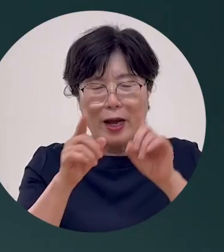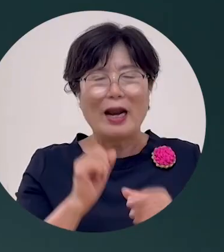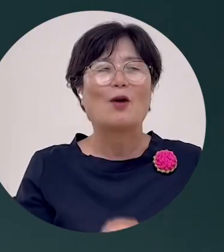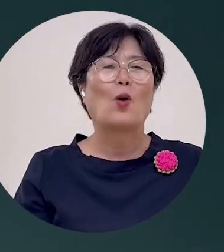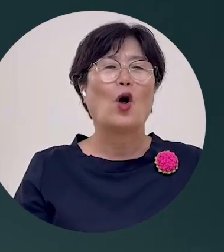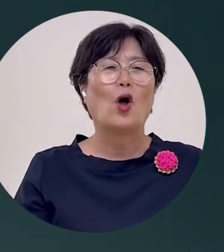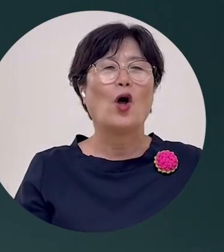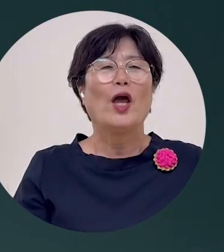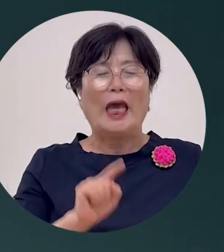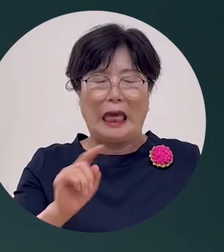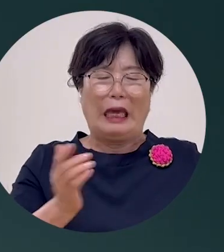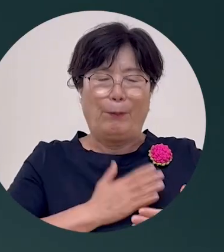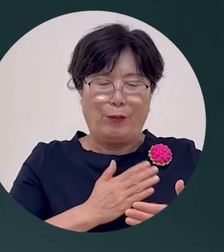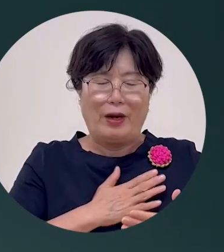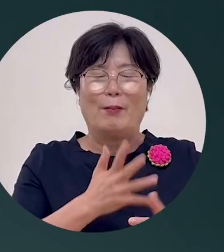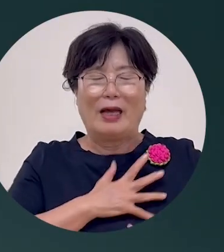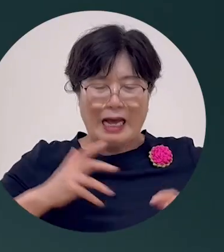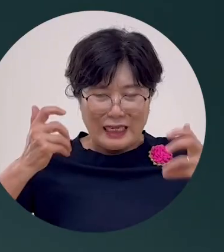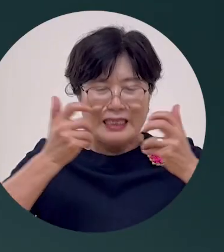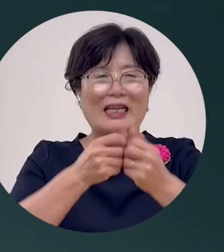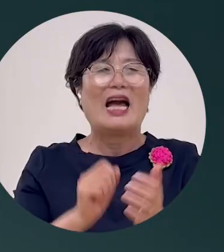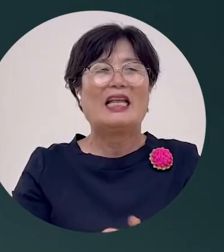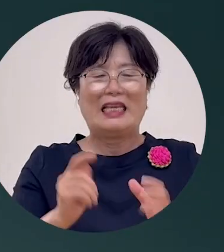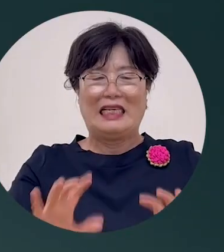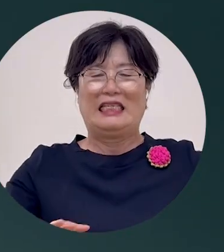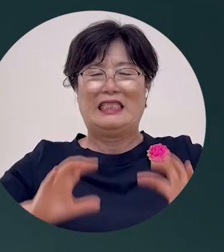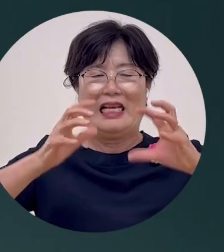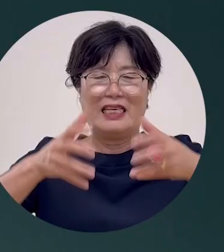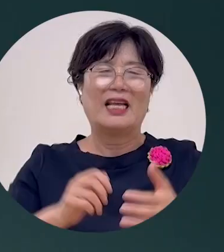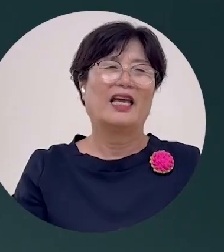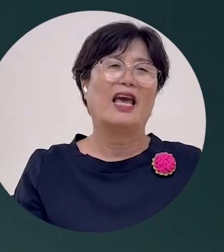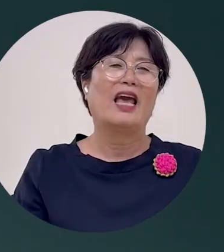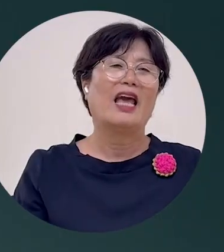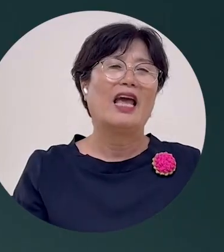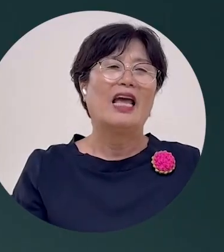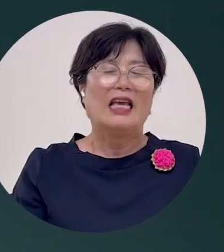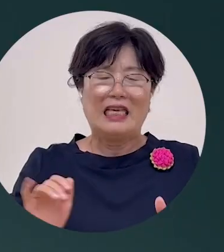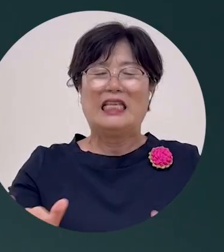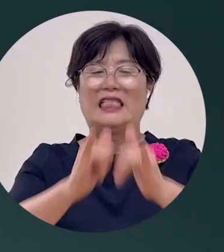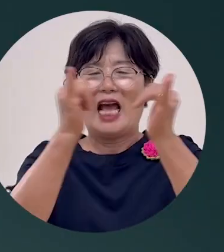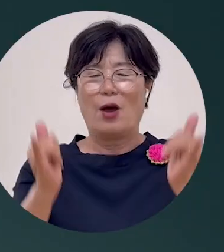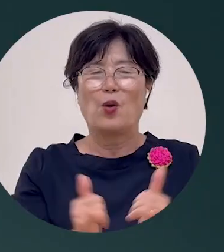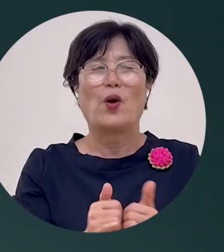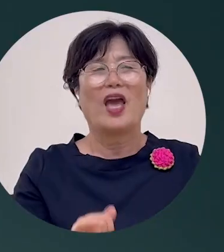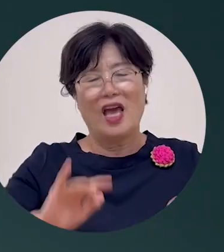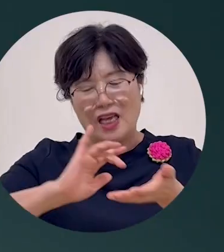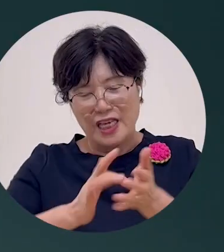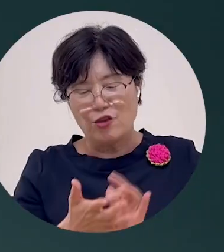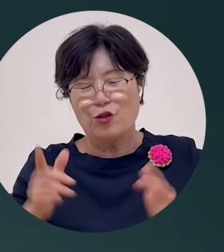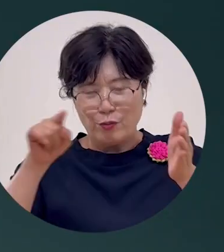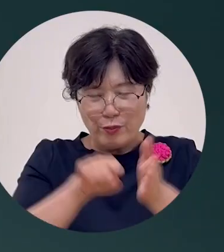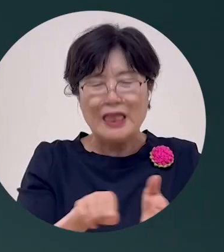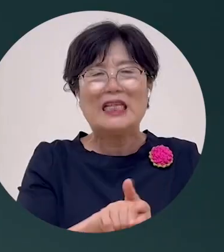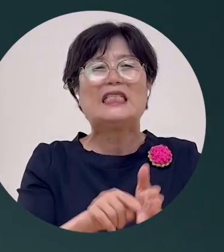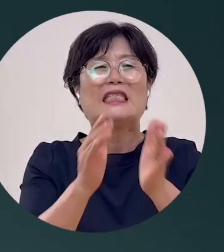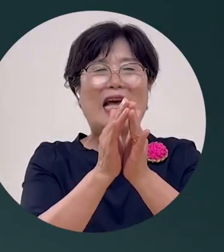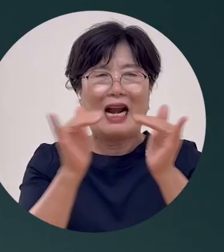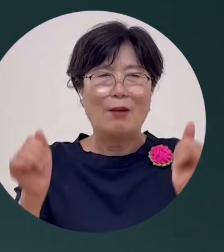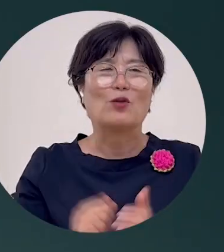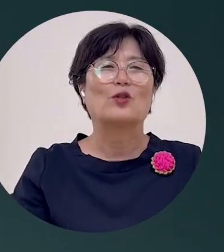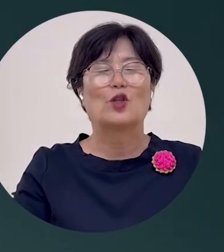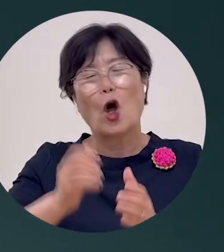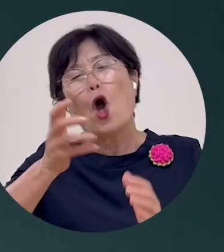우리는 이 불안함이 가득한 우리가 살고 있는 이 시대, 이 사회에 예수 믿는 사람으로서 꿈과